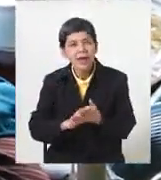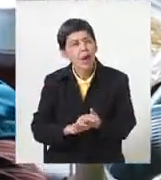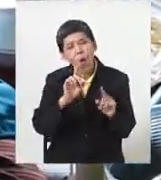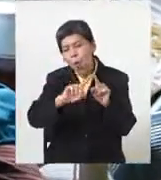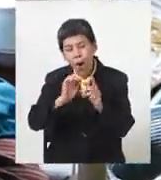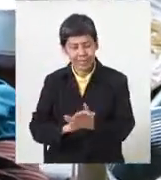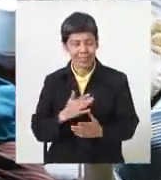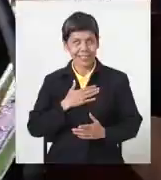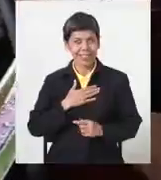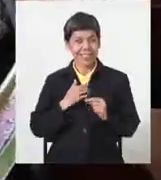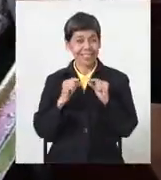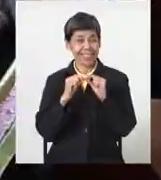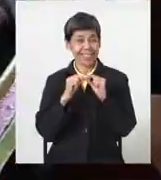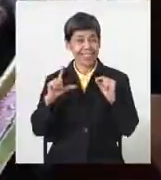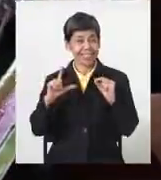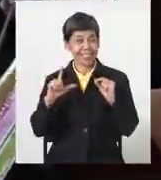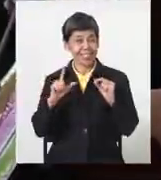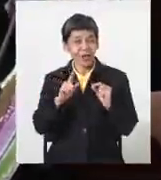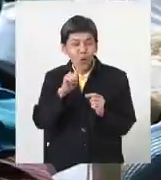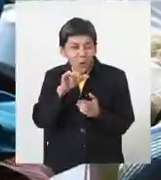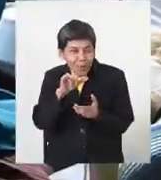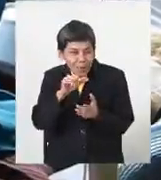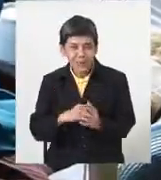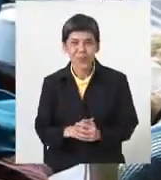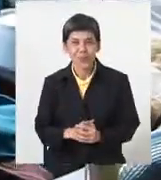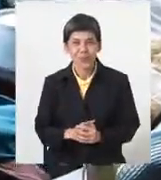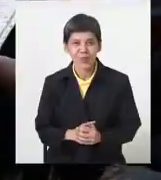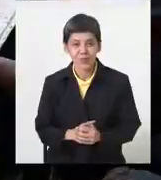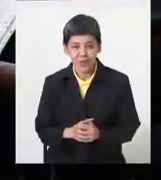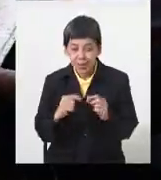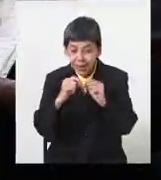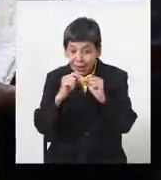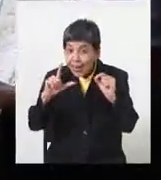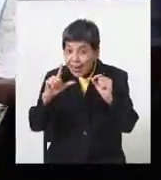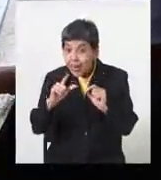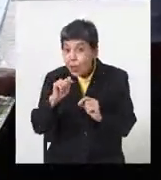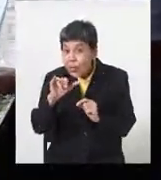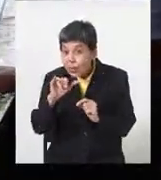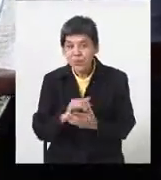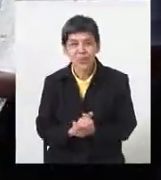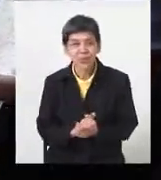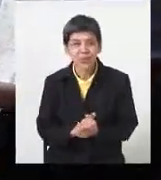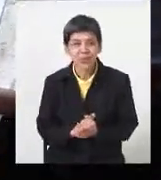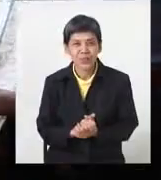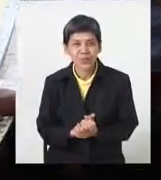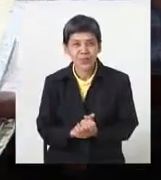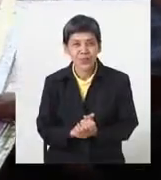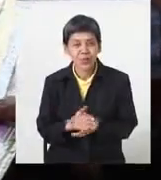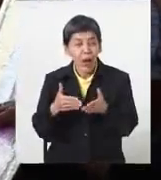หมี่โอ้โหเอาบะหมี่ต้มยำครับจ้าคุณผู้ชมครับบะหมี่ต้ม